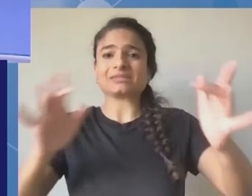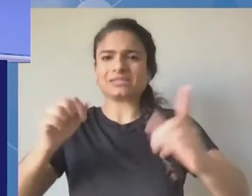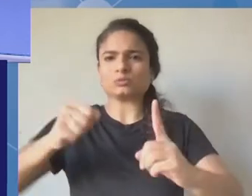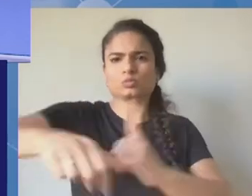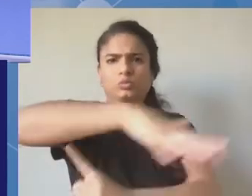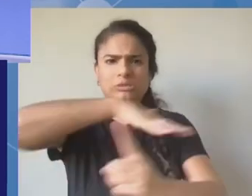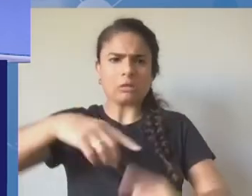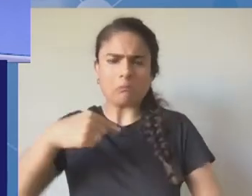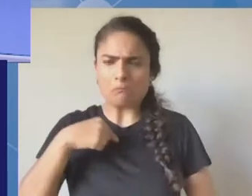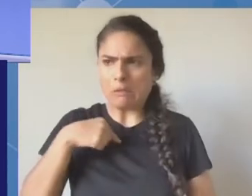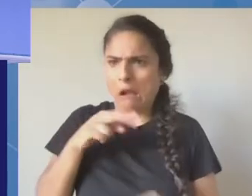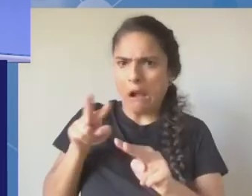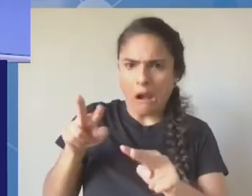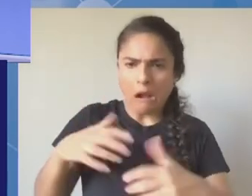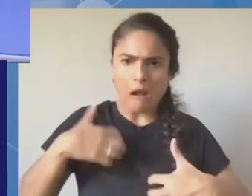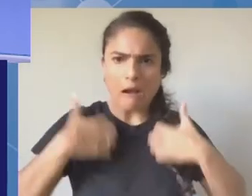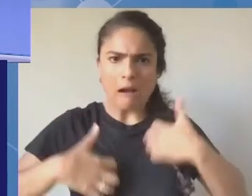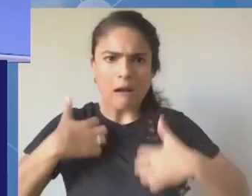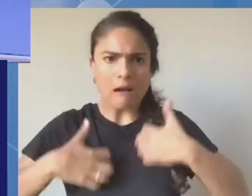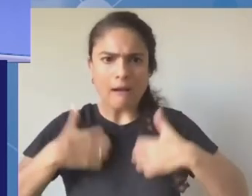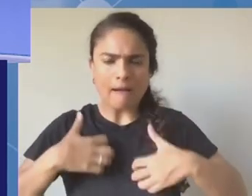在这一次峰会上，